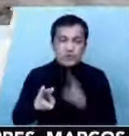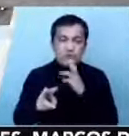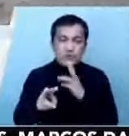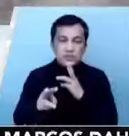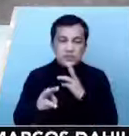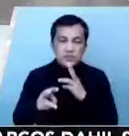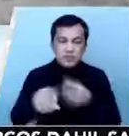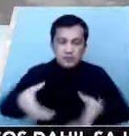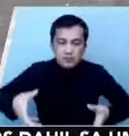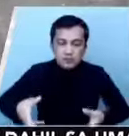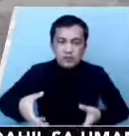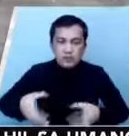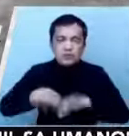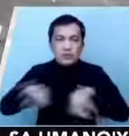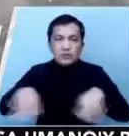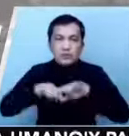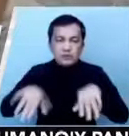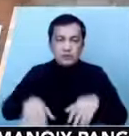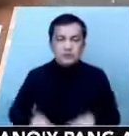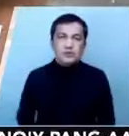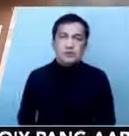Para lang may maano kami, sir,